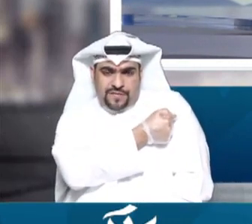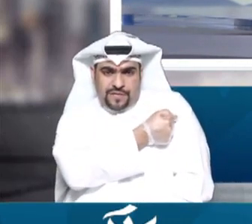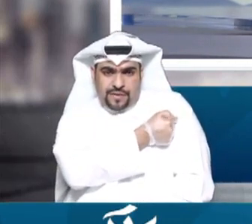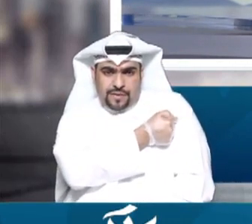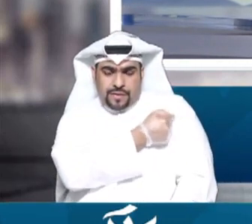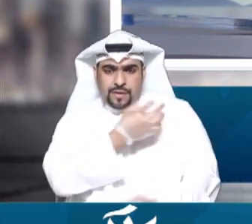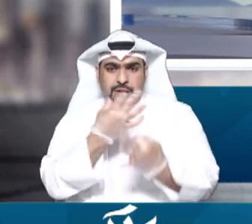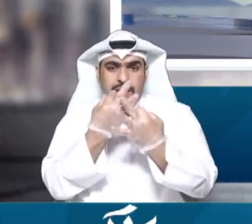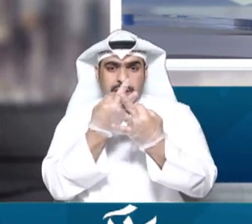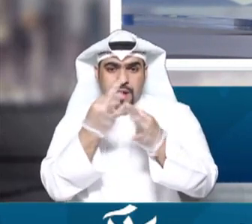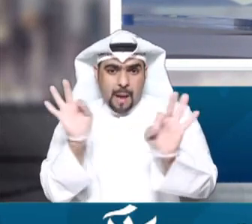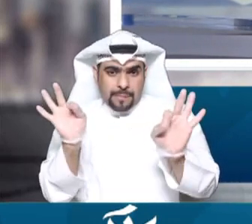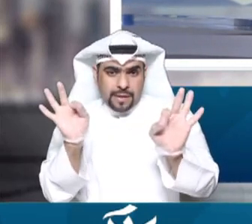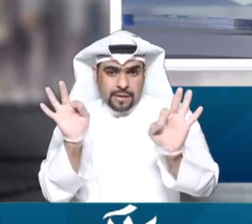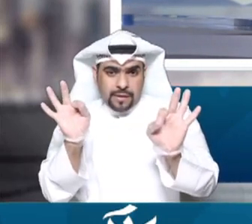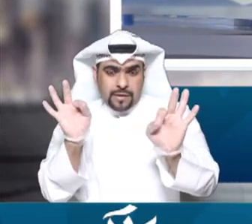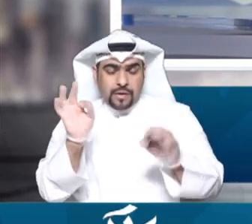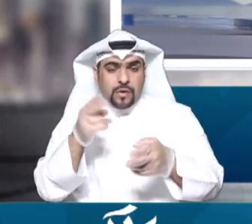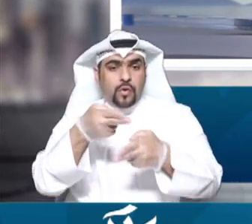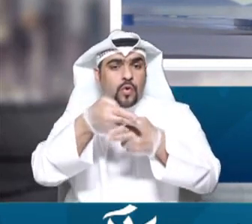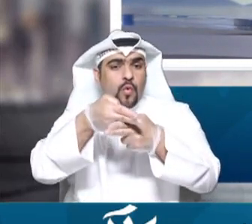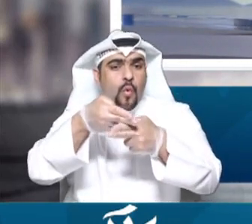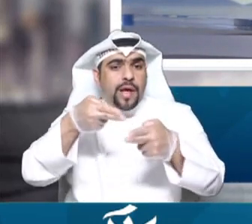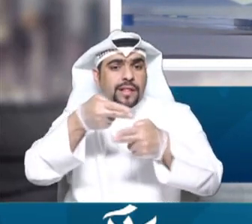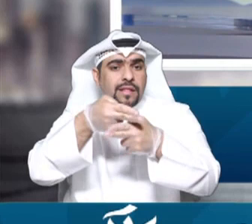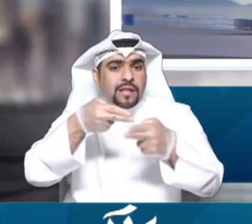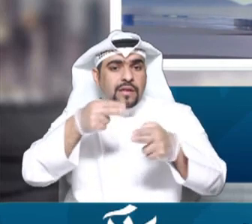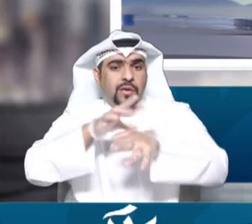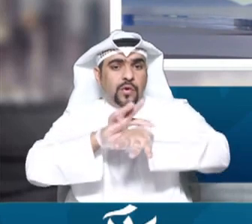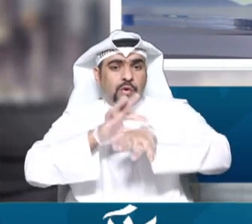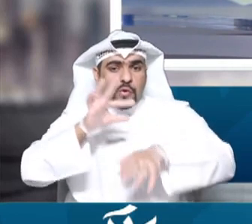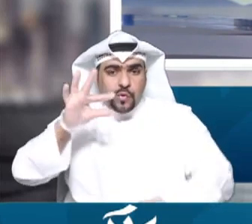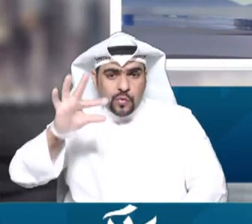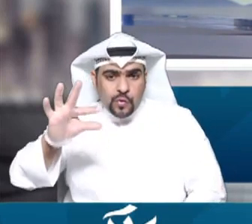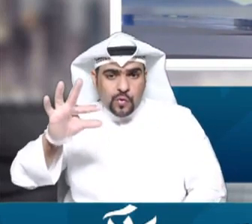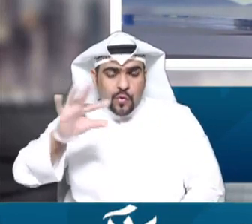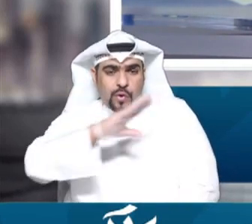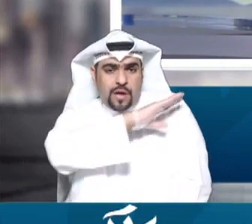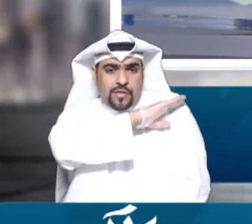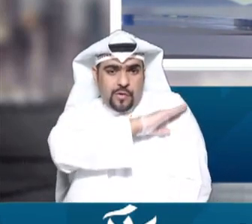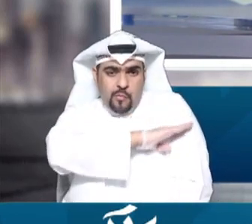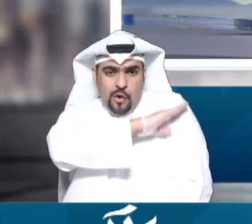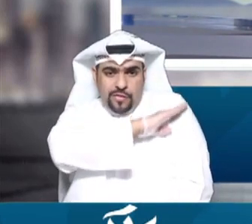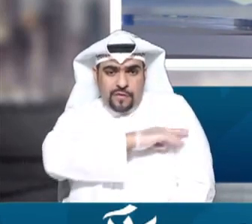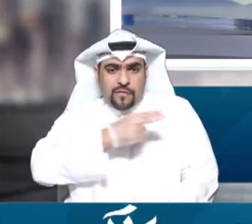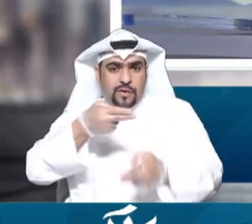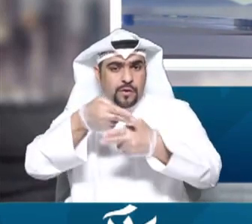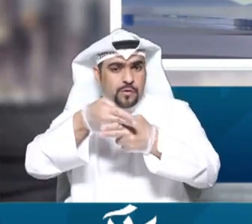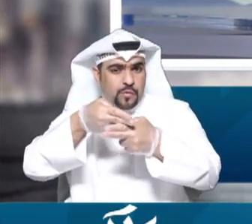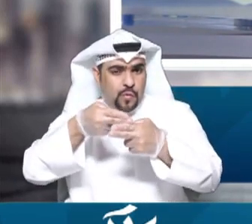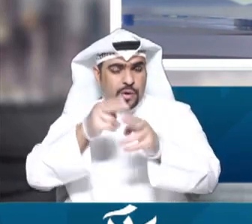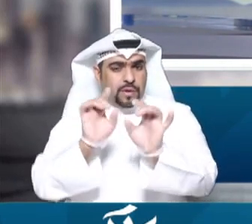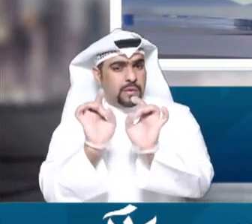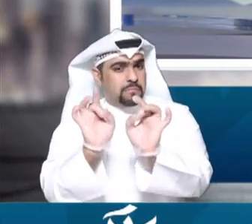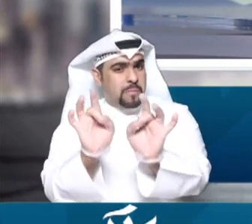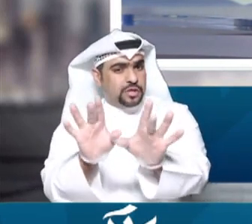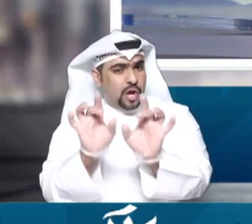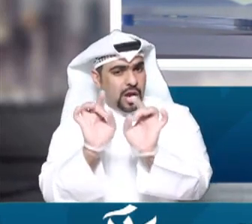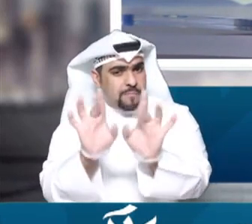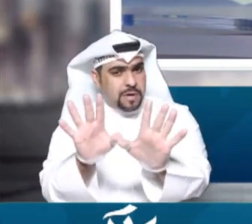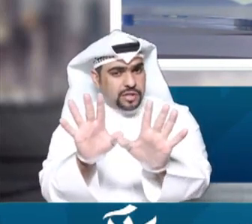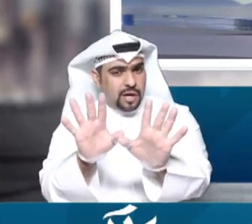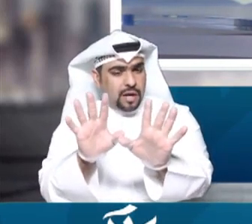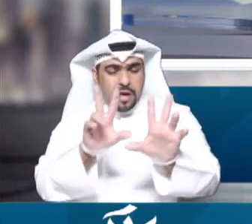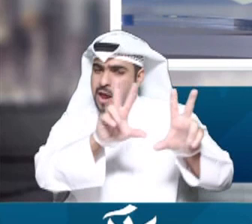في غالبهم من الكوادر الوطنية. نعم. طبعا ما نستهين بالأطباء والكوادر الآخر